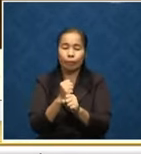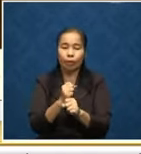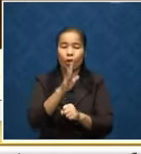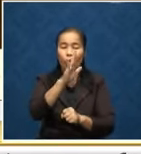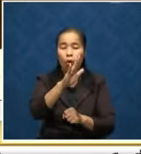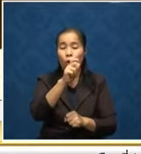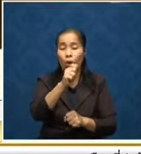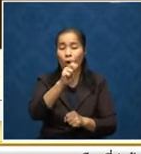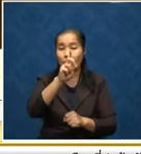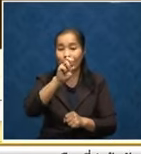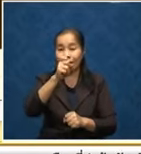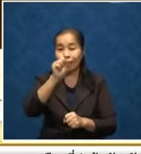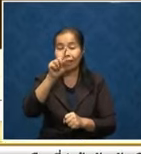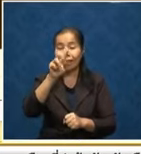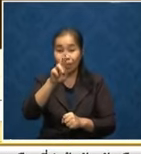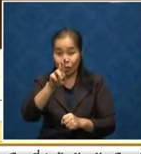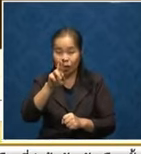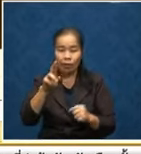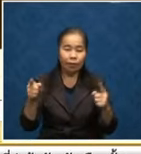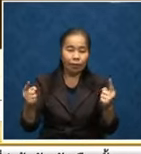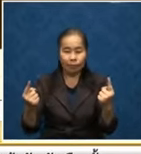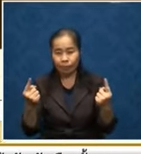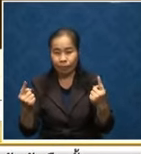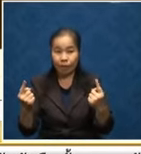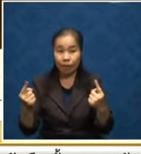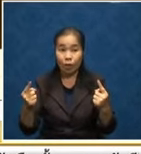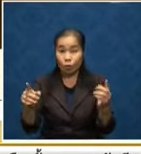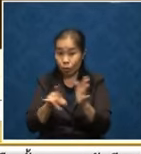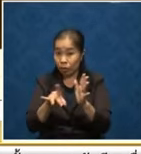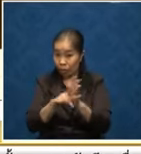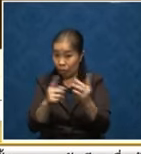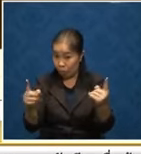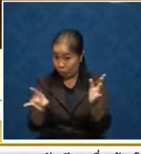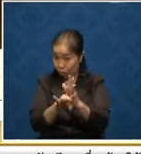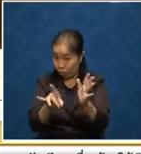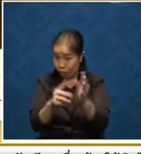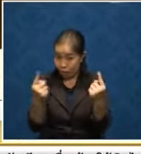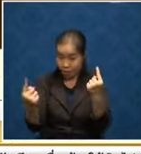รและท่านจุรพันธ์อมรวัฒน์เป็นท่านสุดท้ายได้ไหมครับ